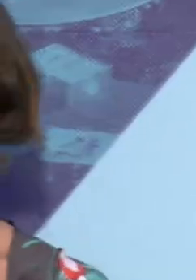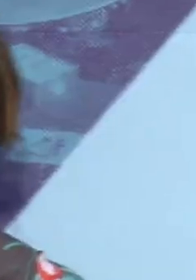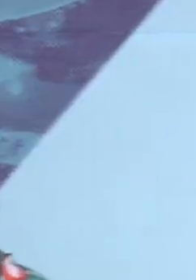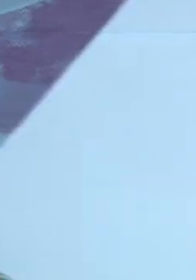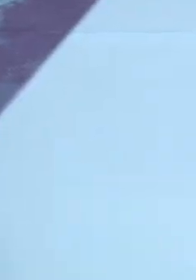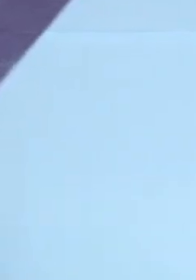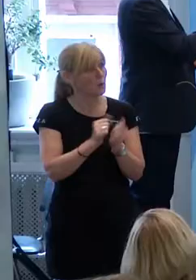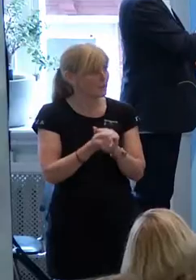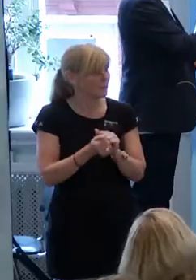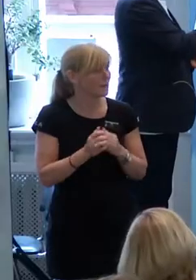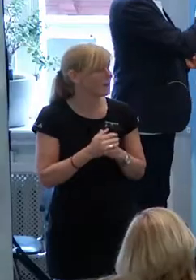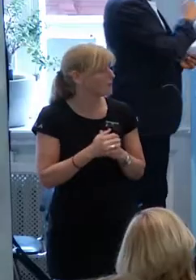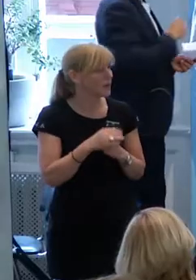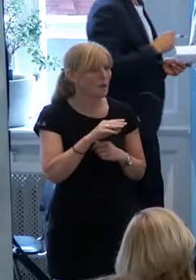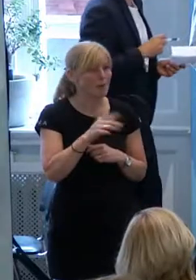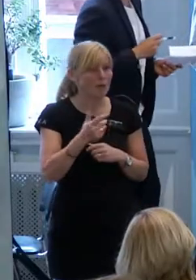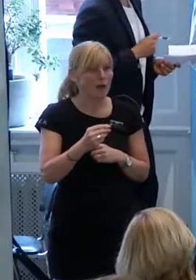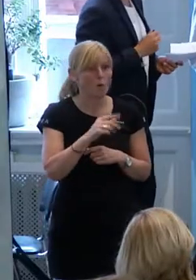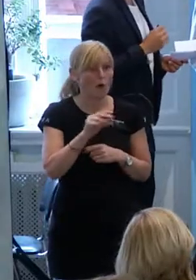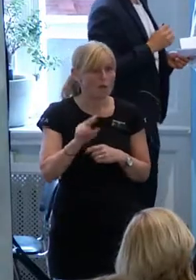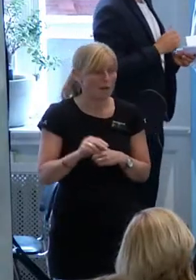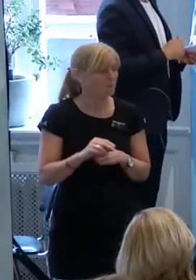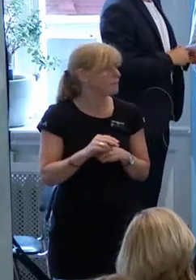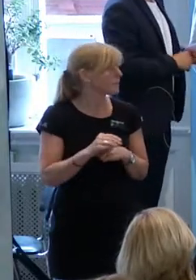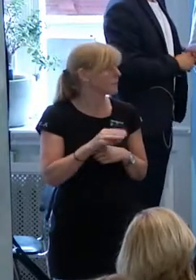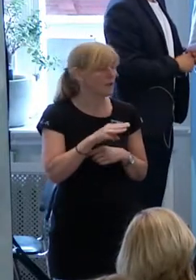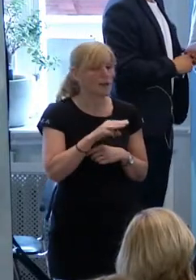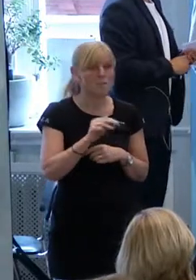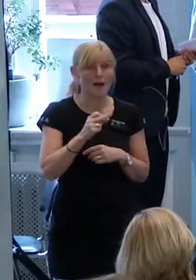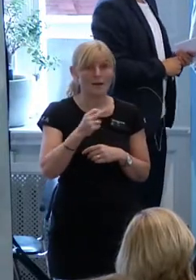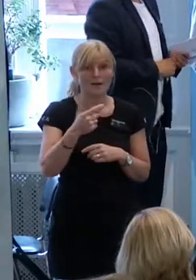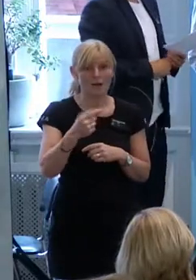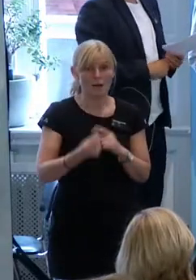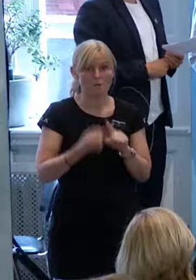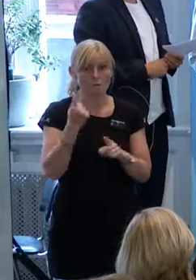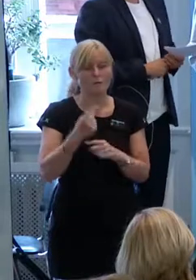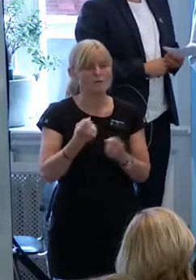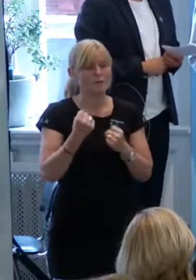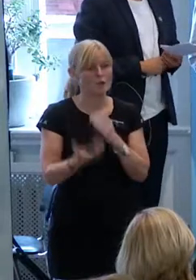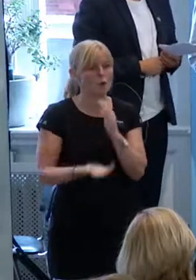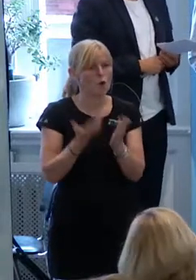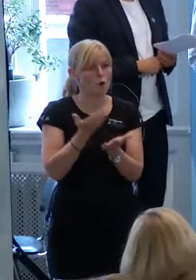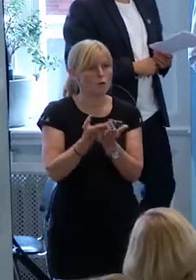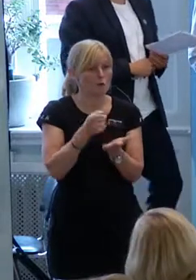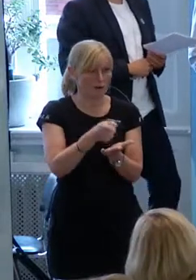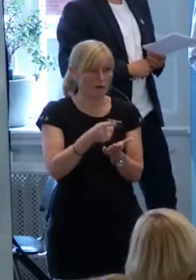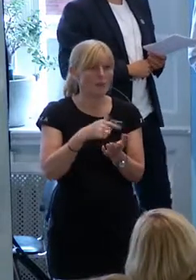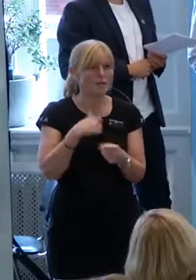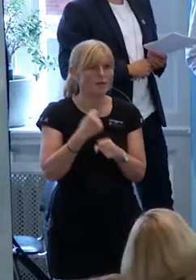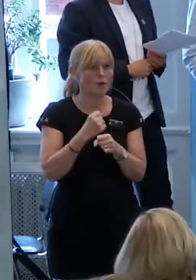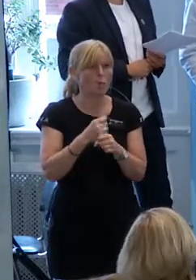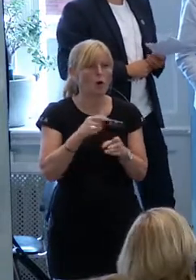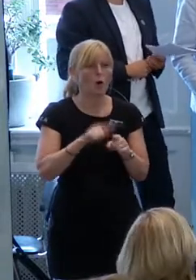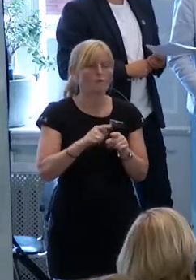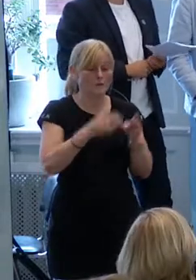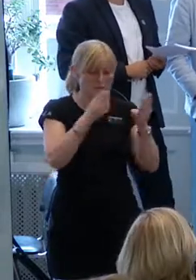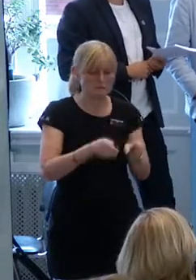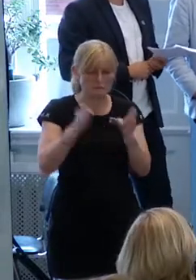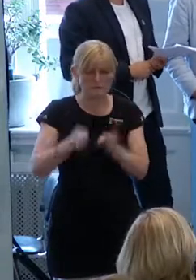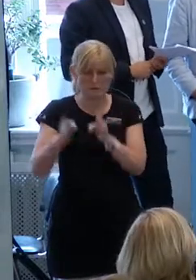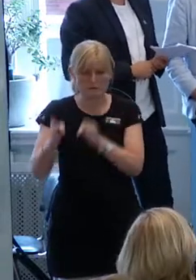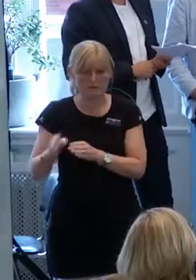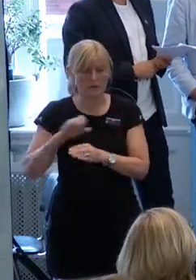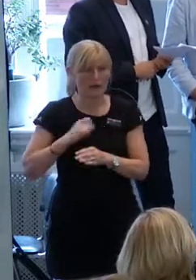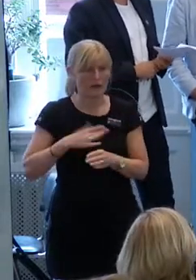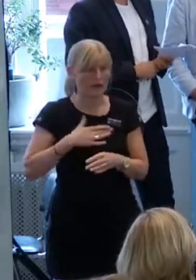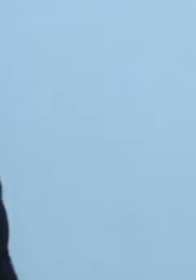politiken. Märta, sen Anna och Anders. Så det är jätteviktigt att du lyfter det, därför att vi jobbar väldigt ofta i stuprör och vi jobbar väldigt